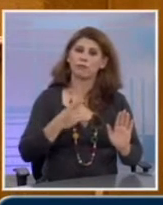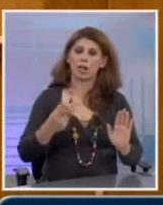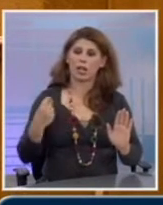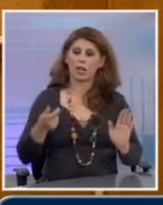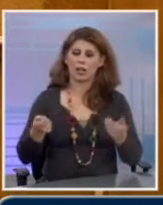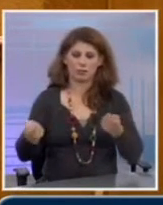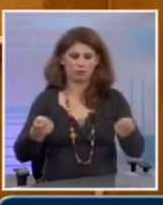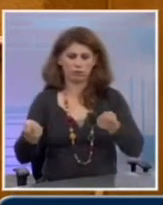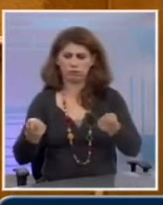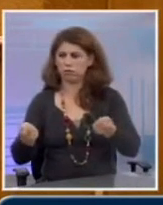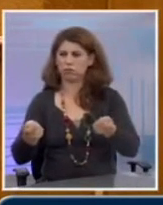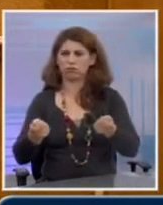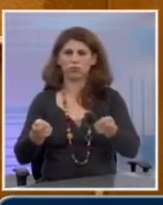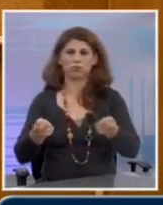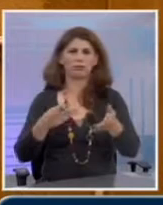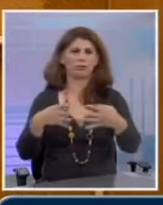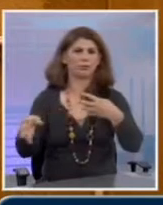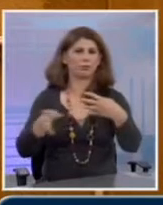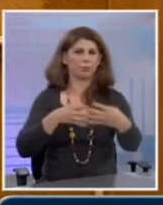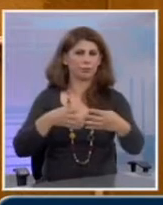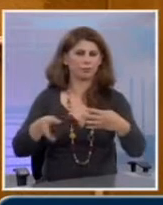δημαγωγίας το να